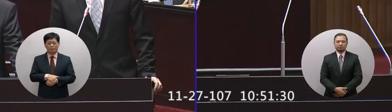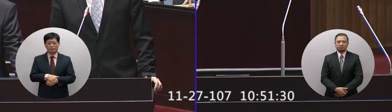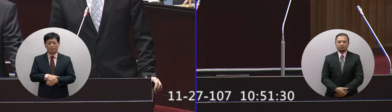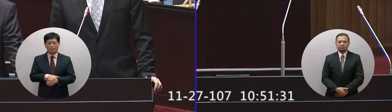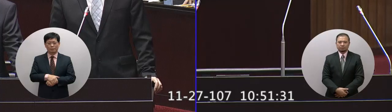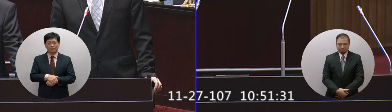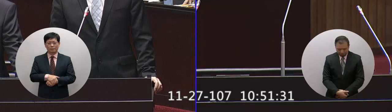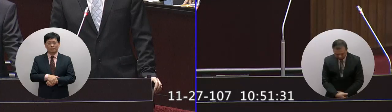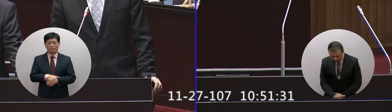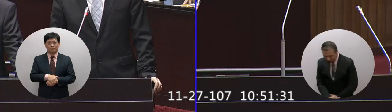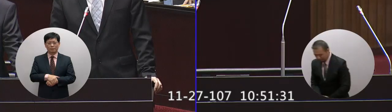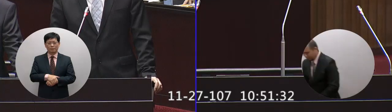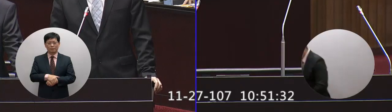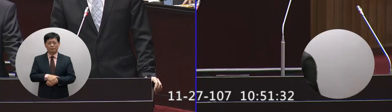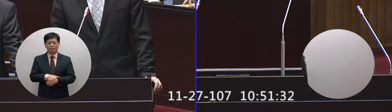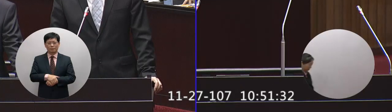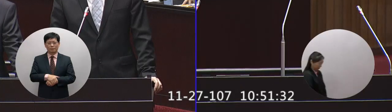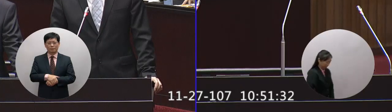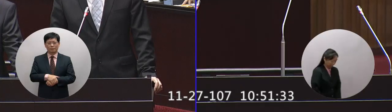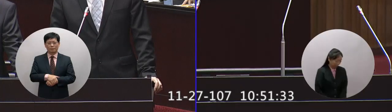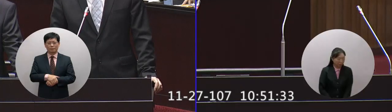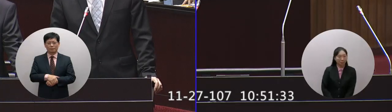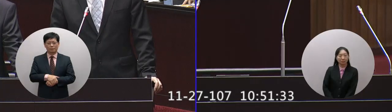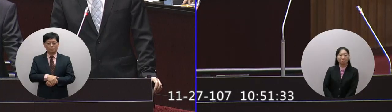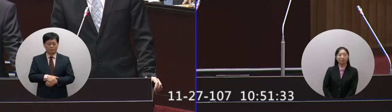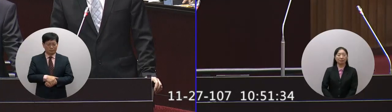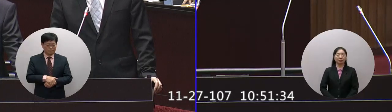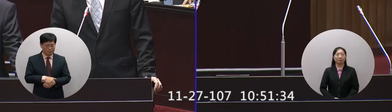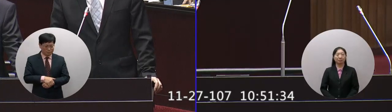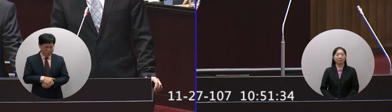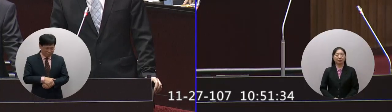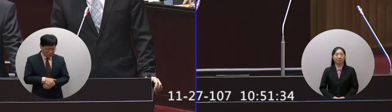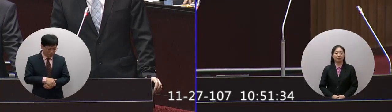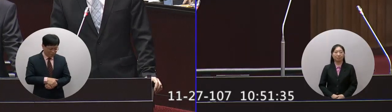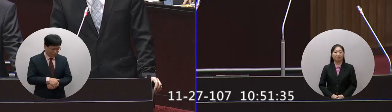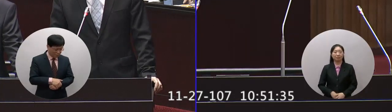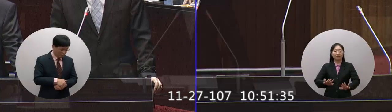现在请黄委员国昌。